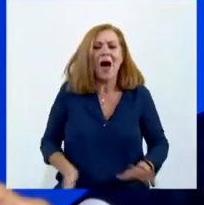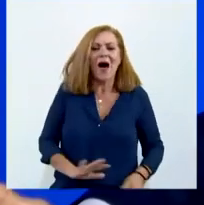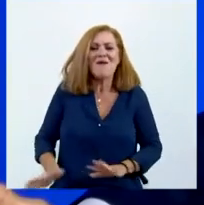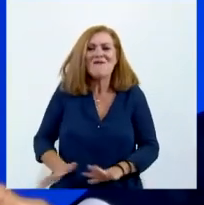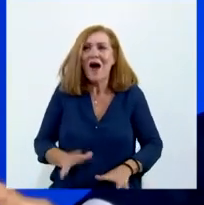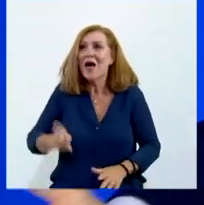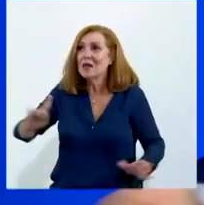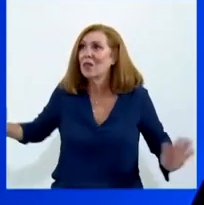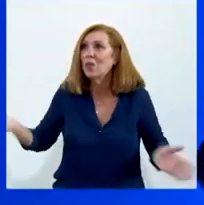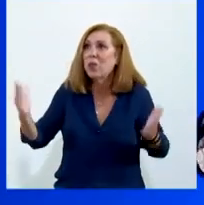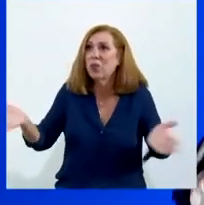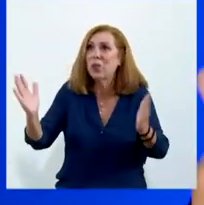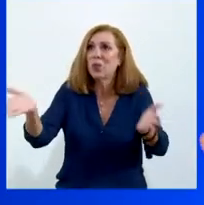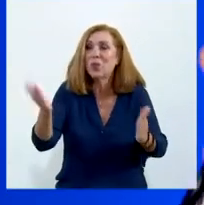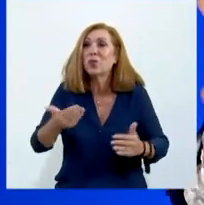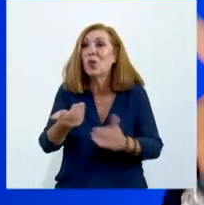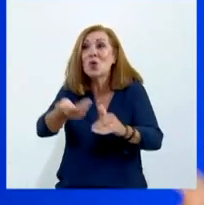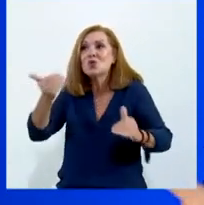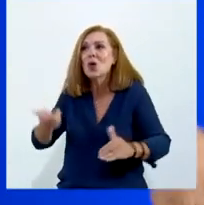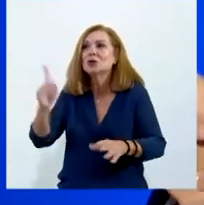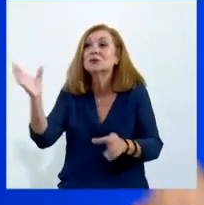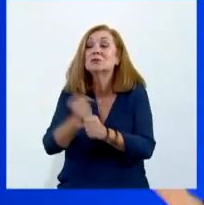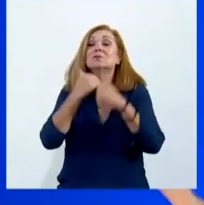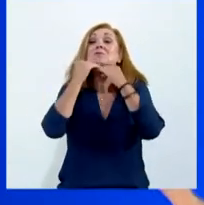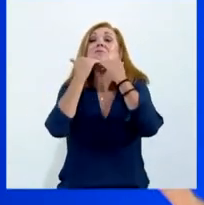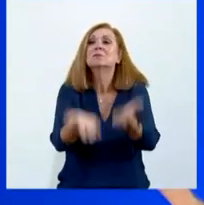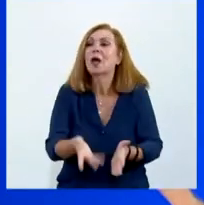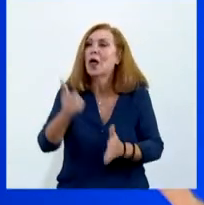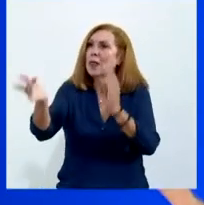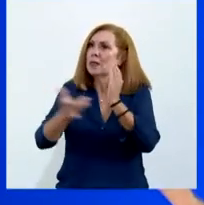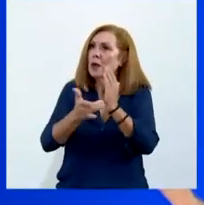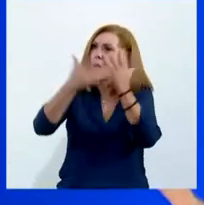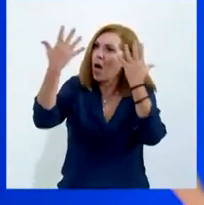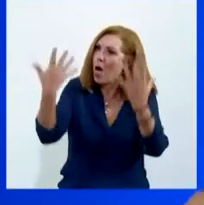εκενώσει. Δεν είχε ούτε την τεχνολογία, ούτε τα μέσα, ούτε τις διαδικασίες να το